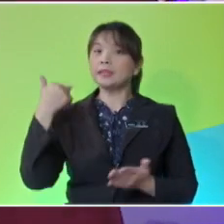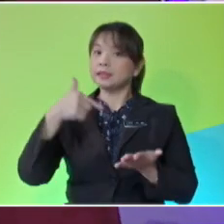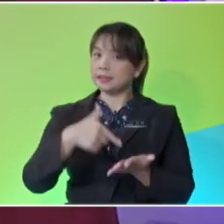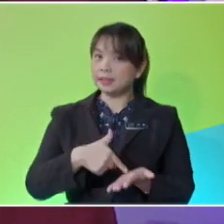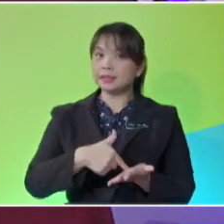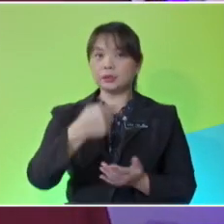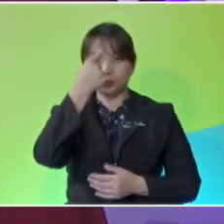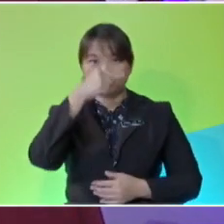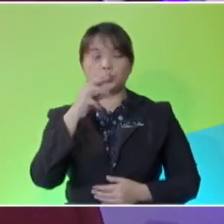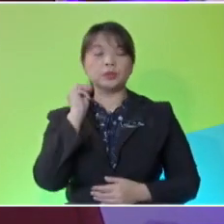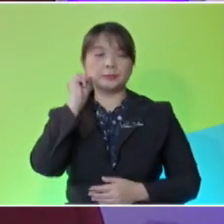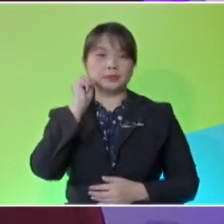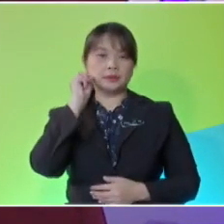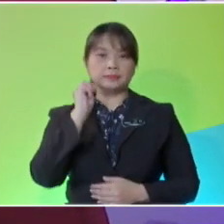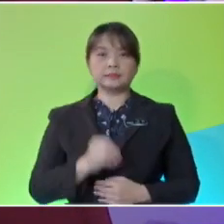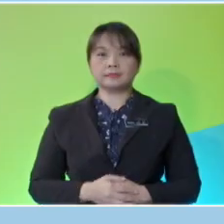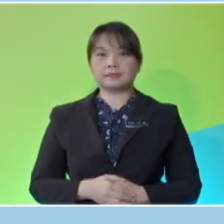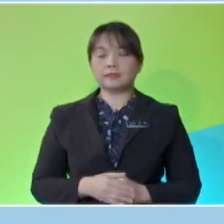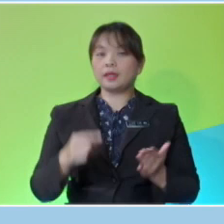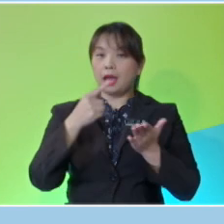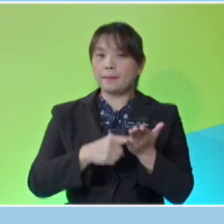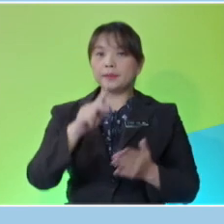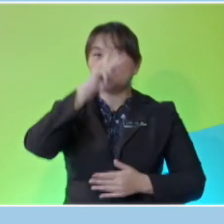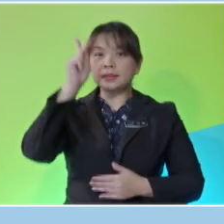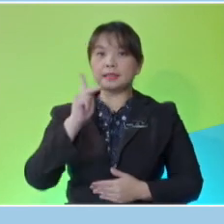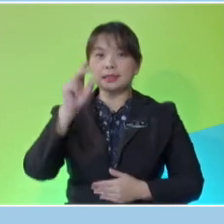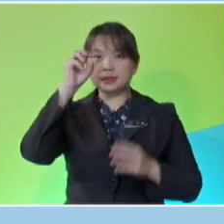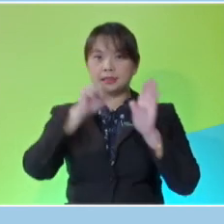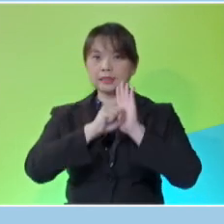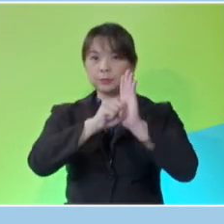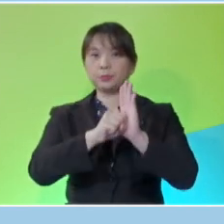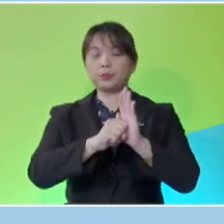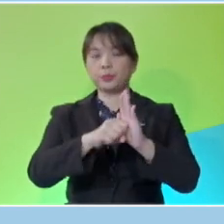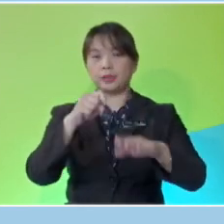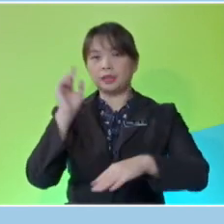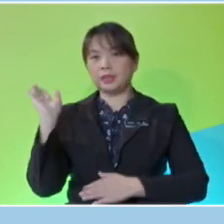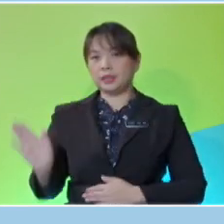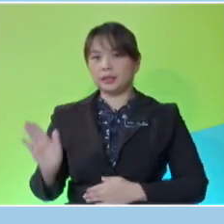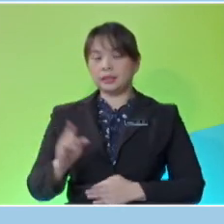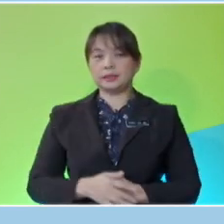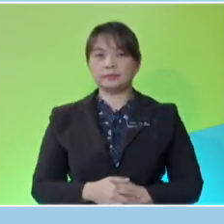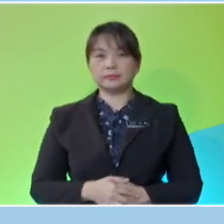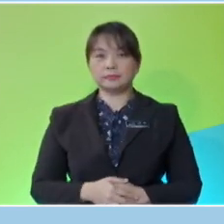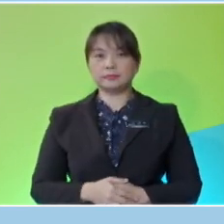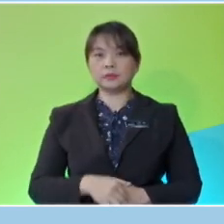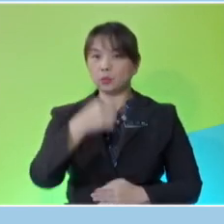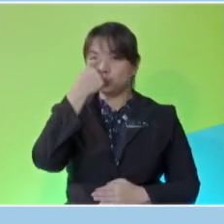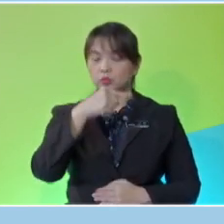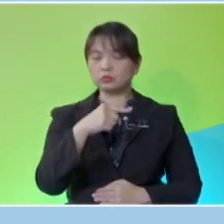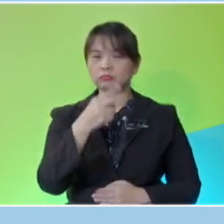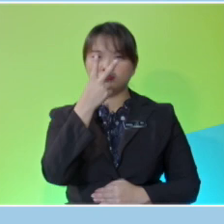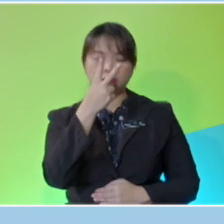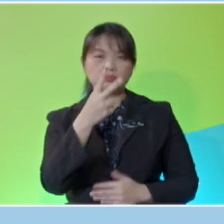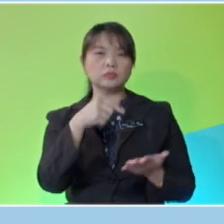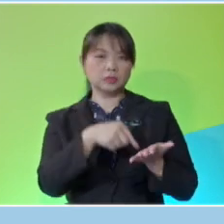dan untuk mirroh Oke Apakah jenis simbol di atas oke kalau ini Cikgu untuk jenis simbol di